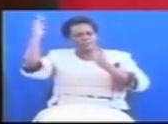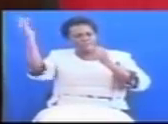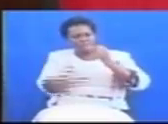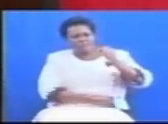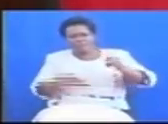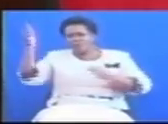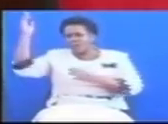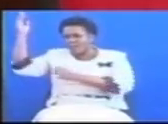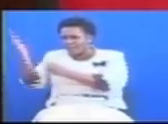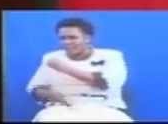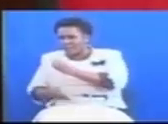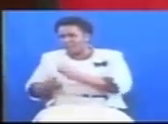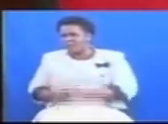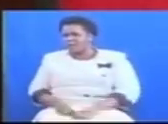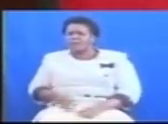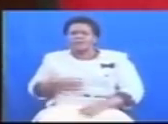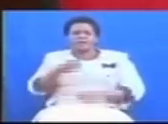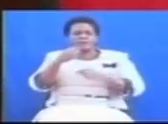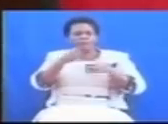unaendelea. Ni lini cheki zao zitafika?